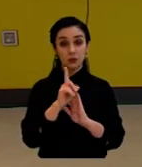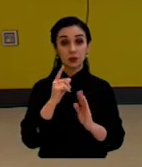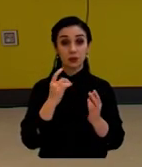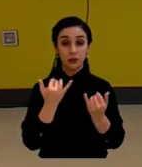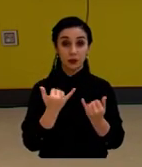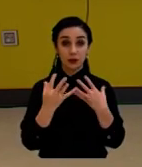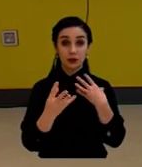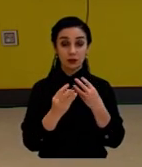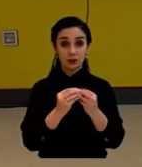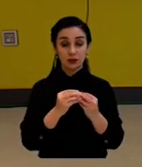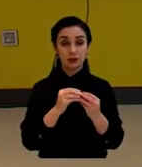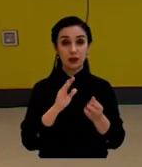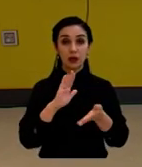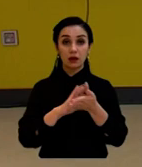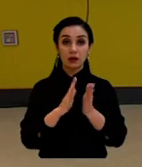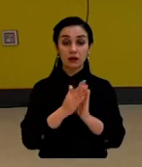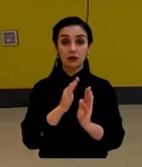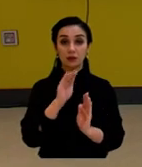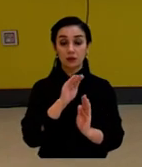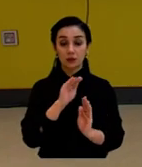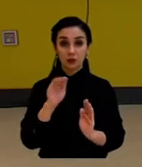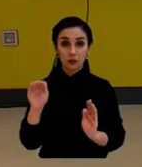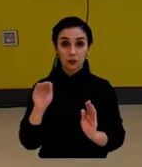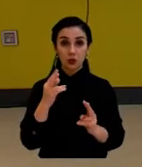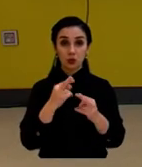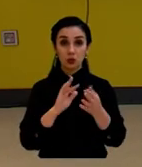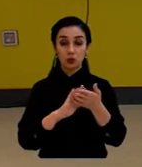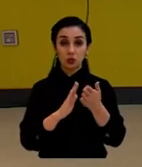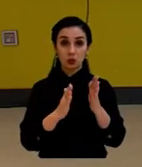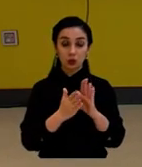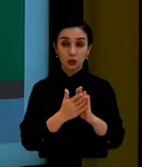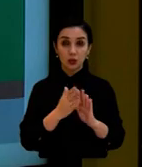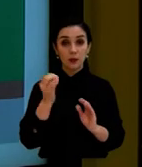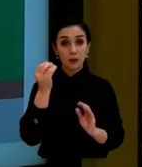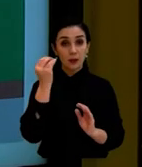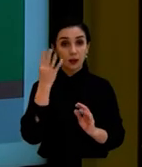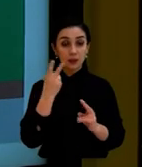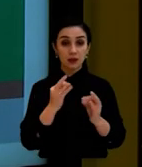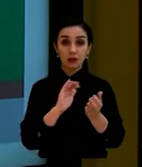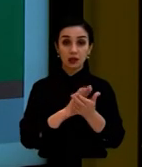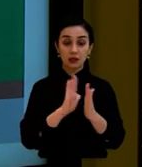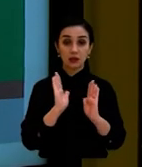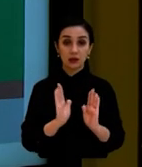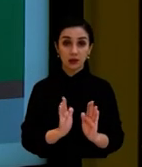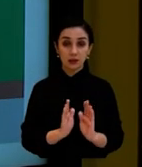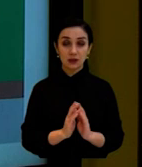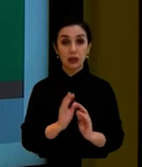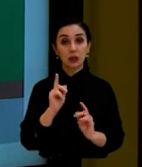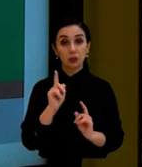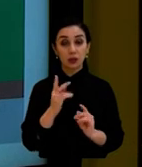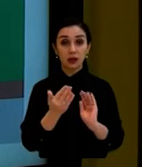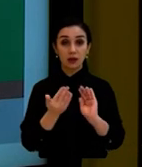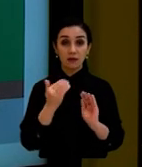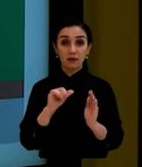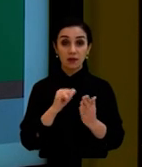Bugun siz bilan rasmiy uslub nomli nazariy ma'lumot, ya'ni bilim bilan tanishar ekanmiz. Bundan